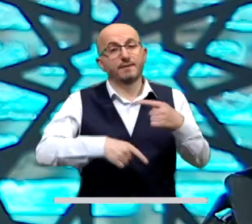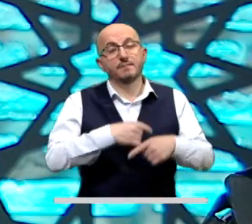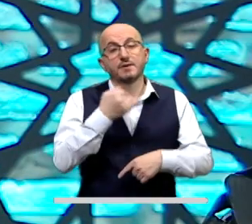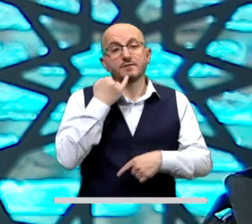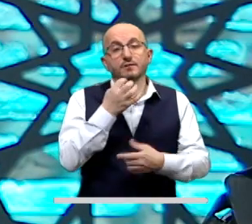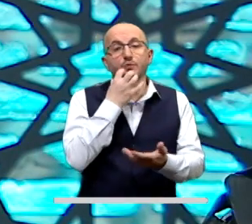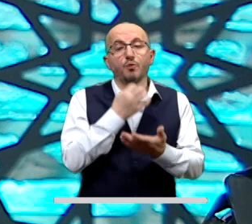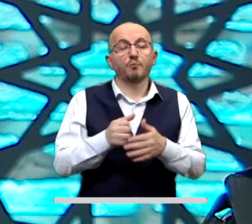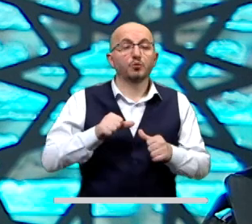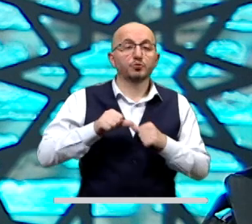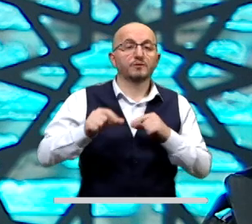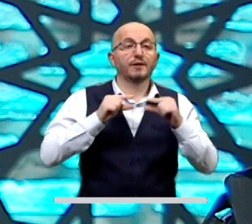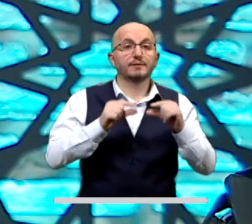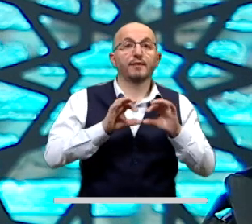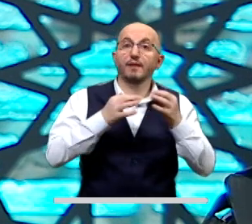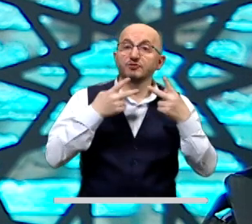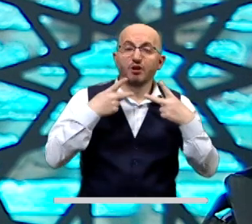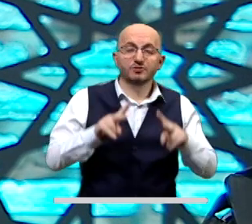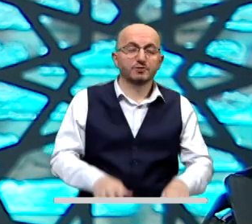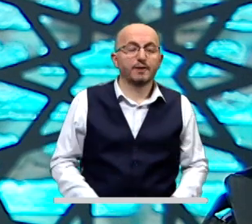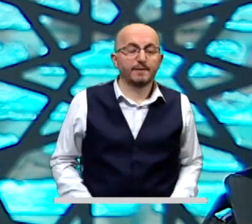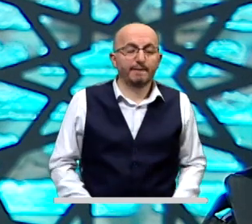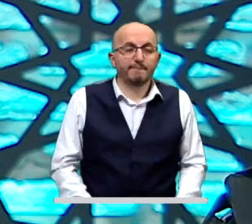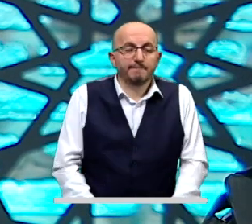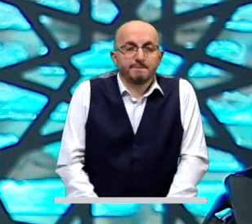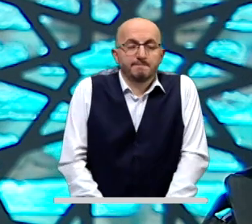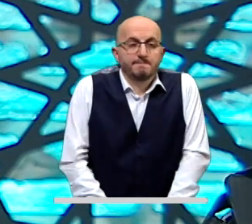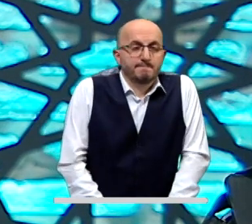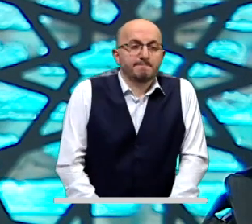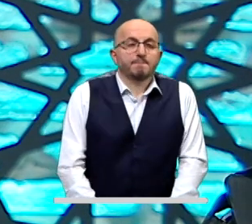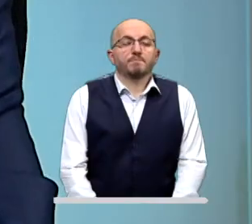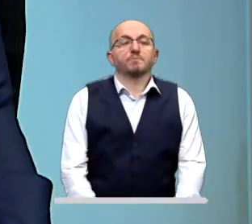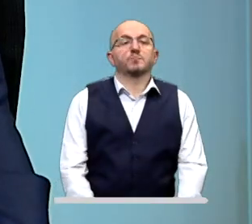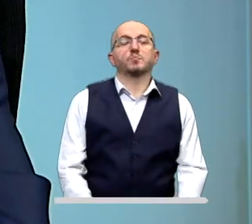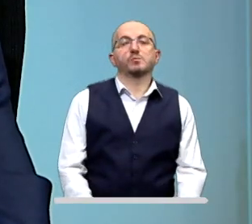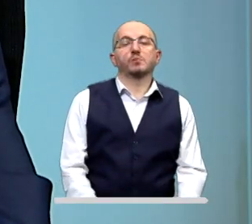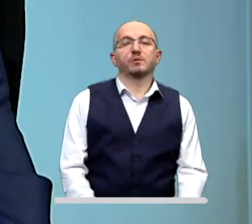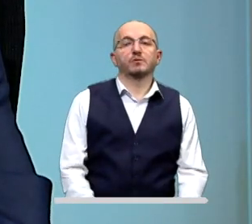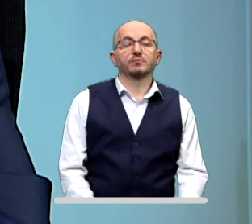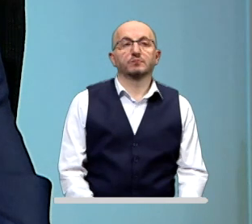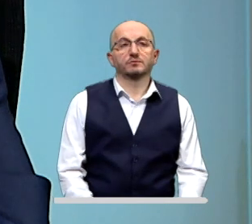ömrü uzatır hadisini nasıl yorumlar bize aydınlatırsa seviniriz demiş